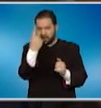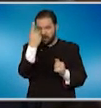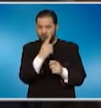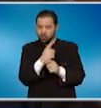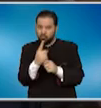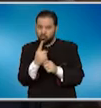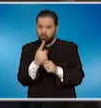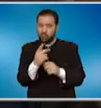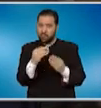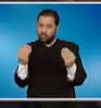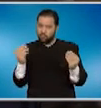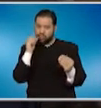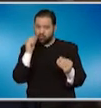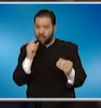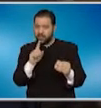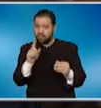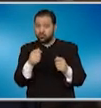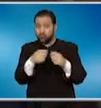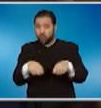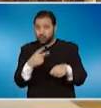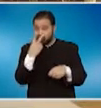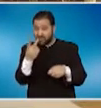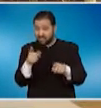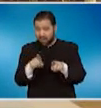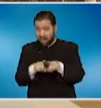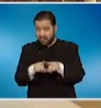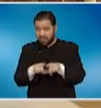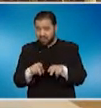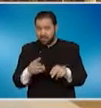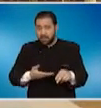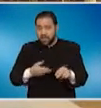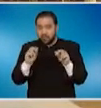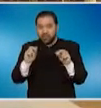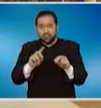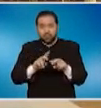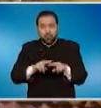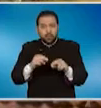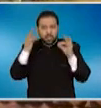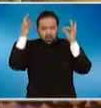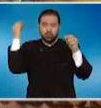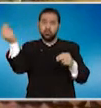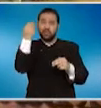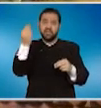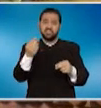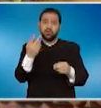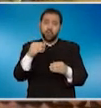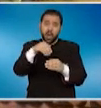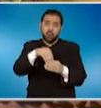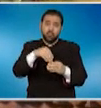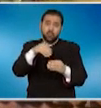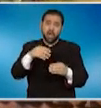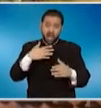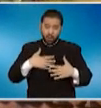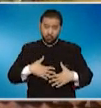personale ale fiecăruia, care determină la un moment dat modul cunoașterii. Adică nu ne-a dat Dumnezeu tot ceea ce ne trebuie